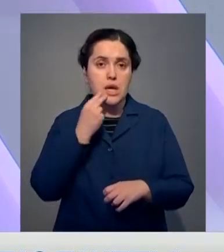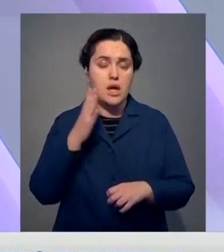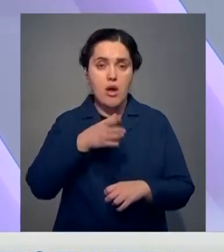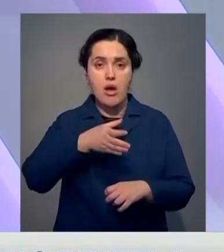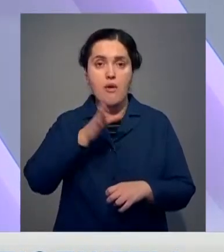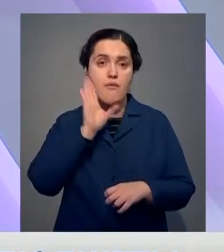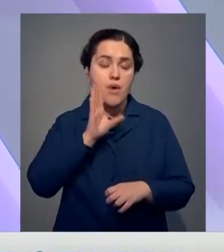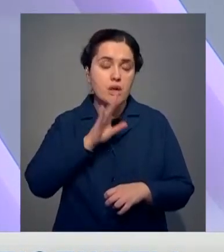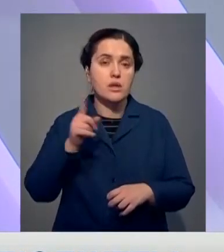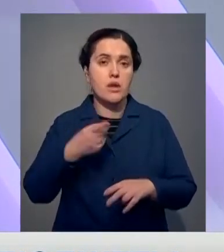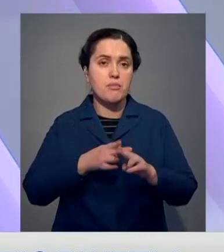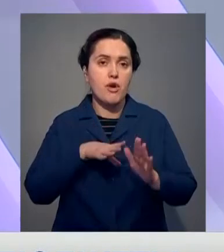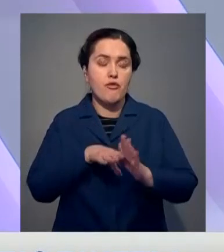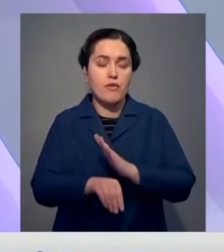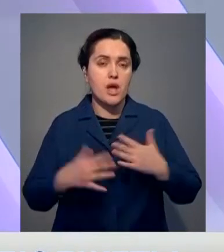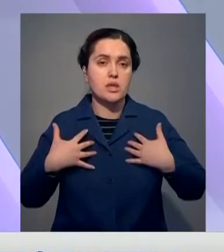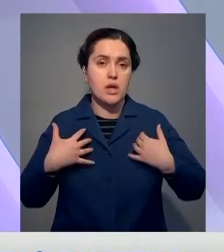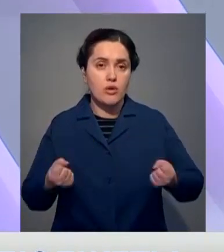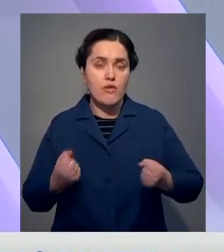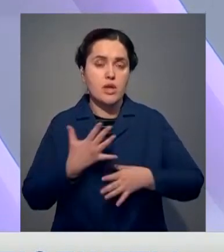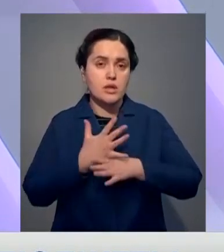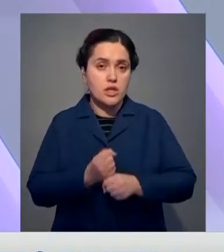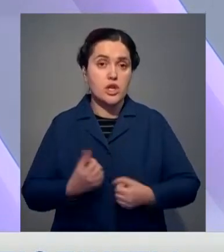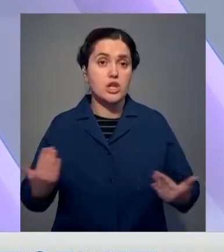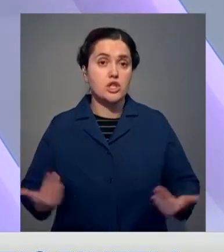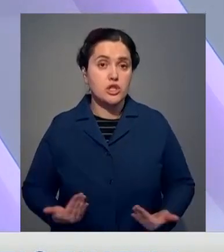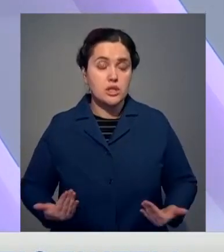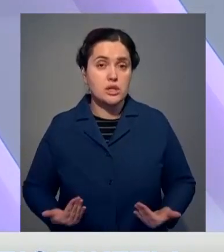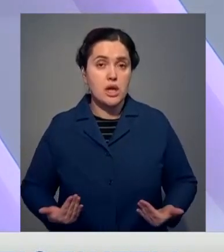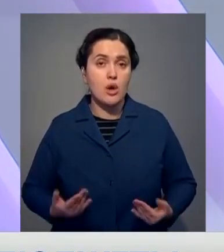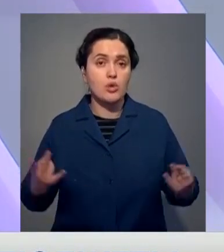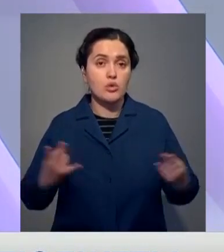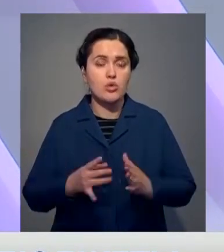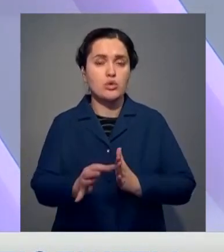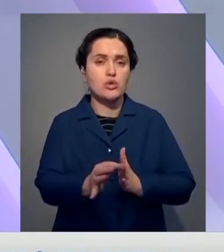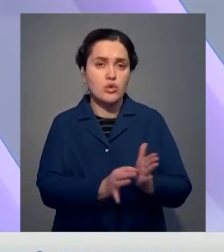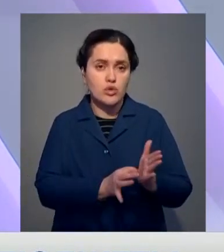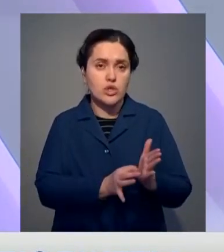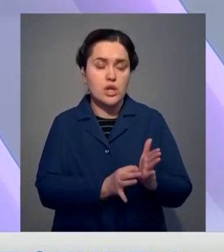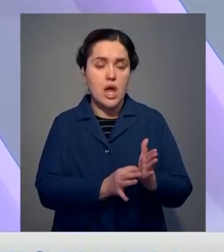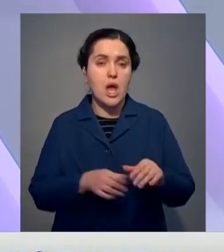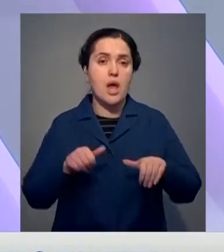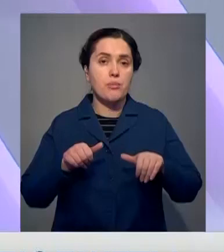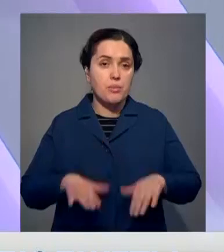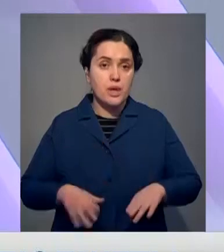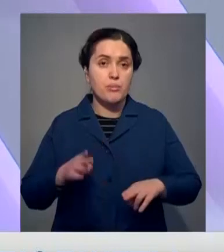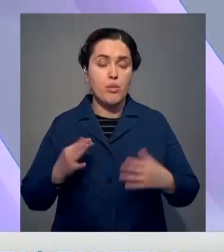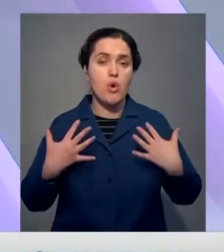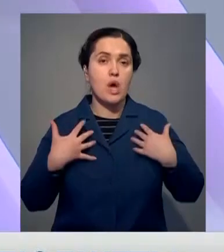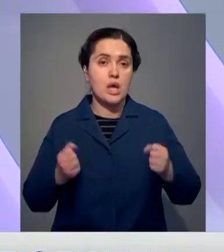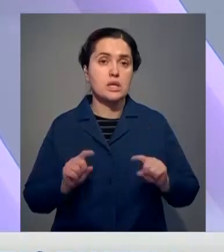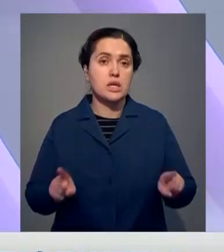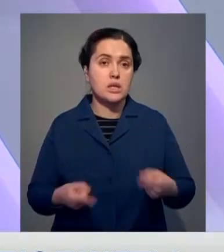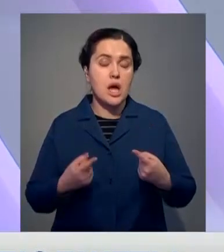на здоровье людей, сокращает жизнь. Необходимы срочные действенные меры по оздоровлению